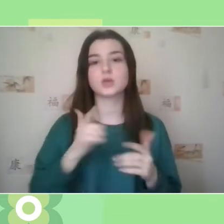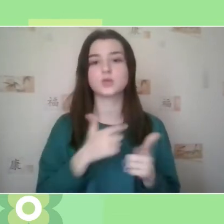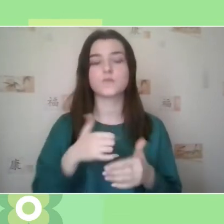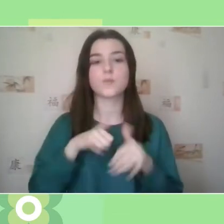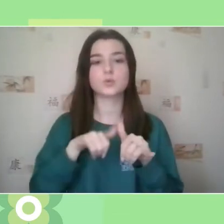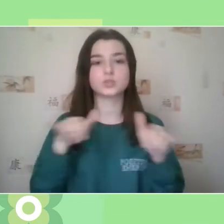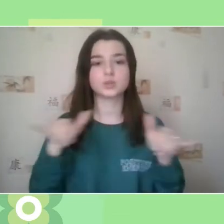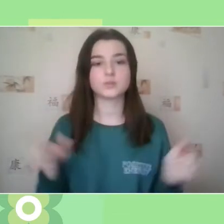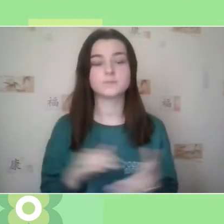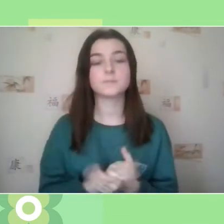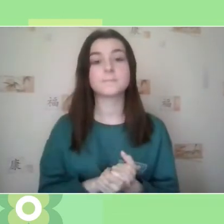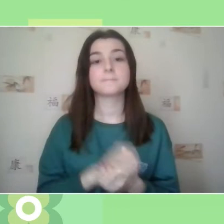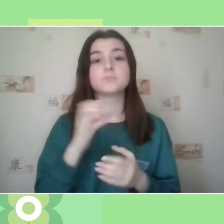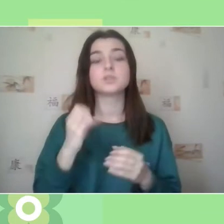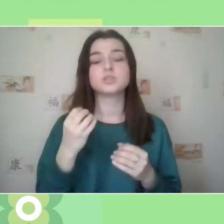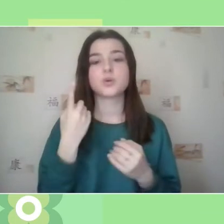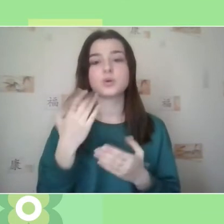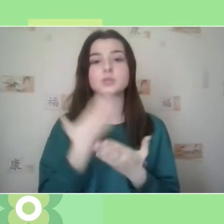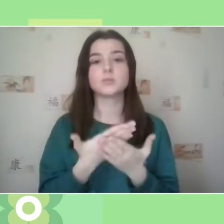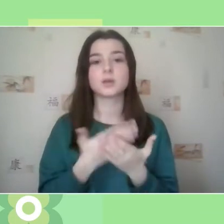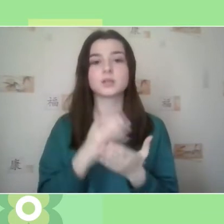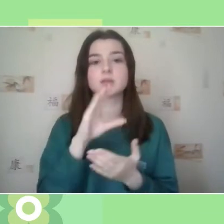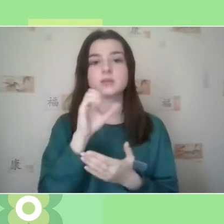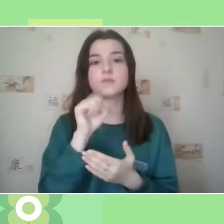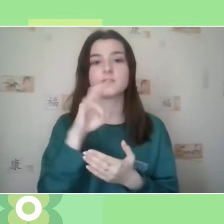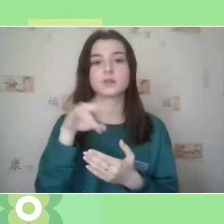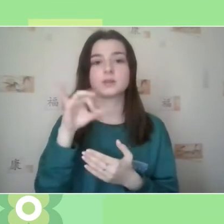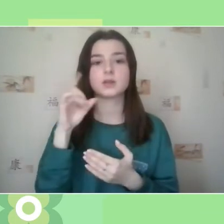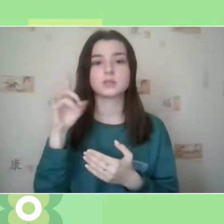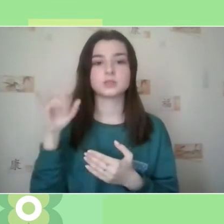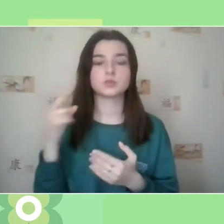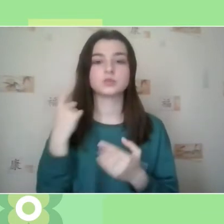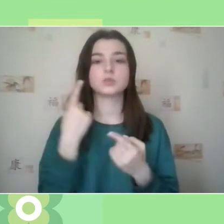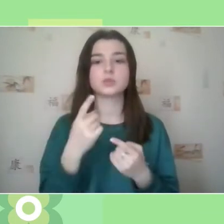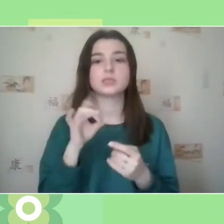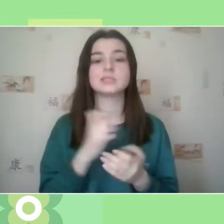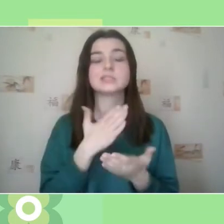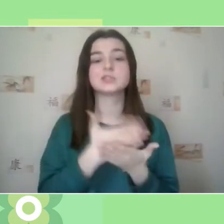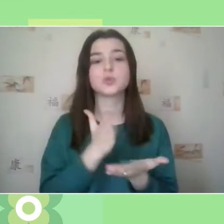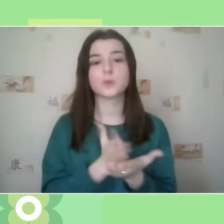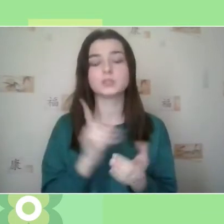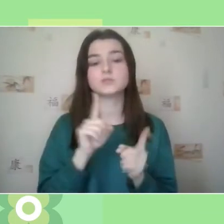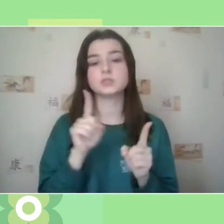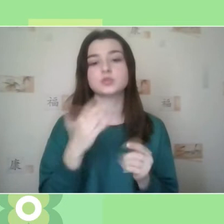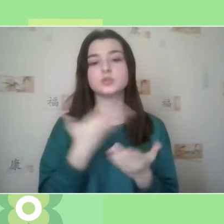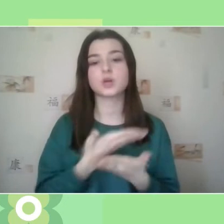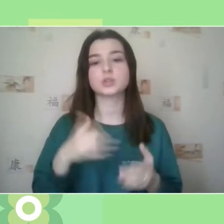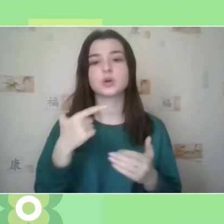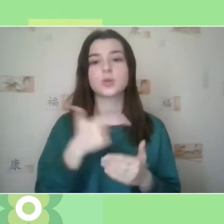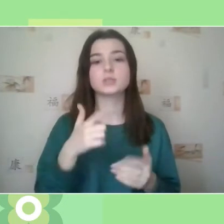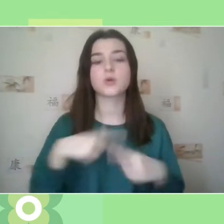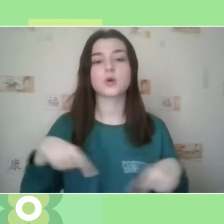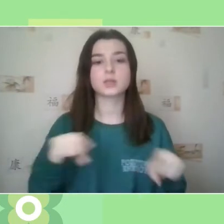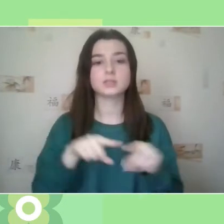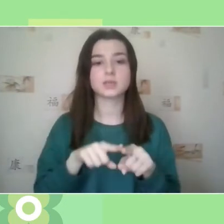приклад фандрейзингу, точніше одного тільки з інструментів фандрейзингу від людей, це те, що наша громадська організація БІМ,